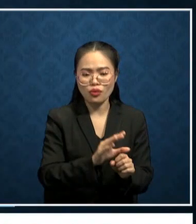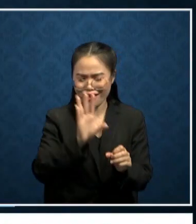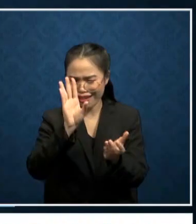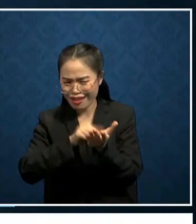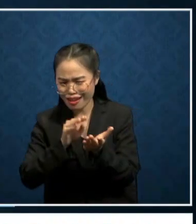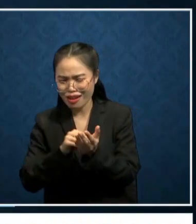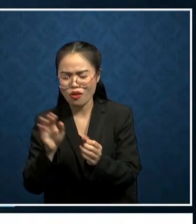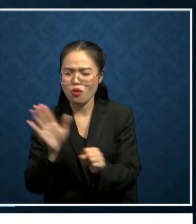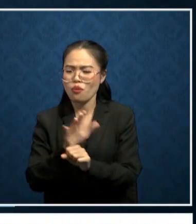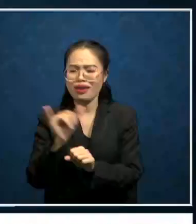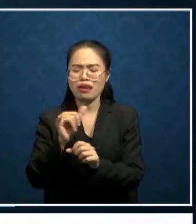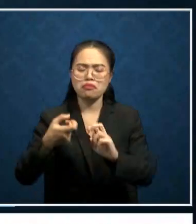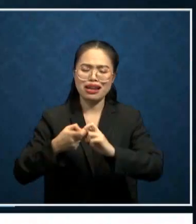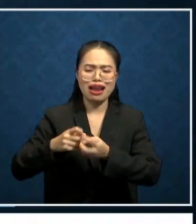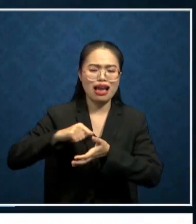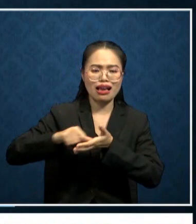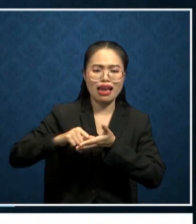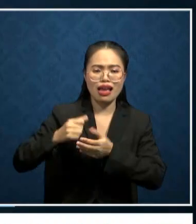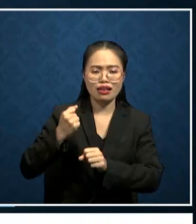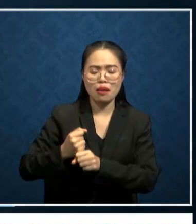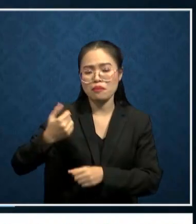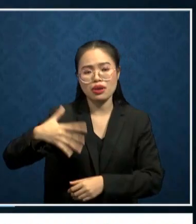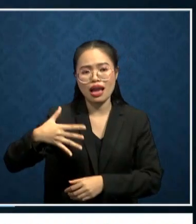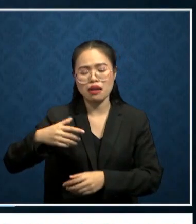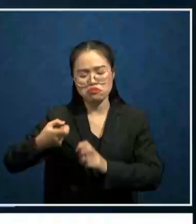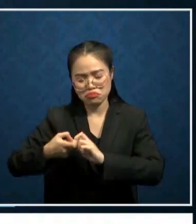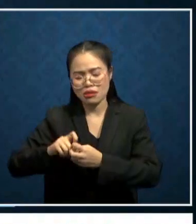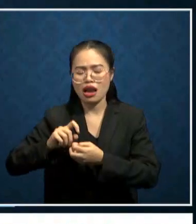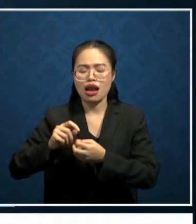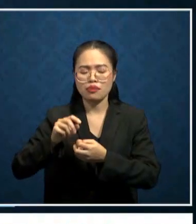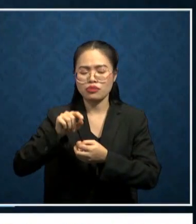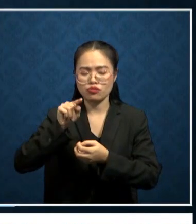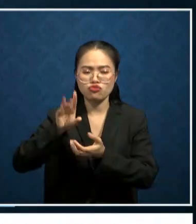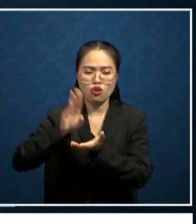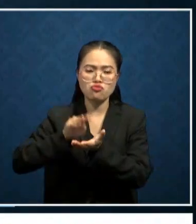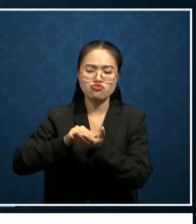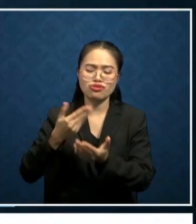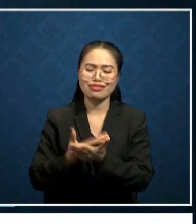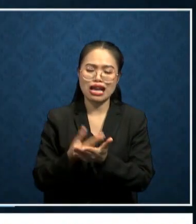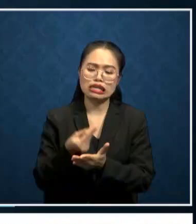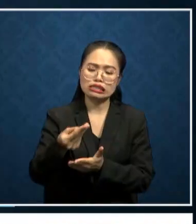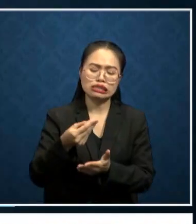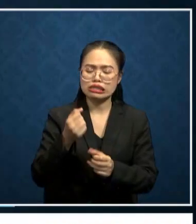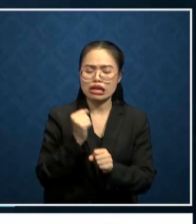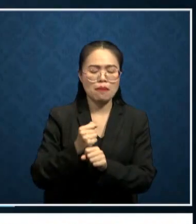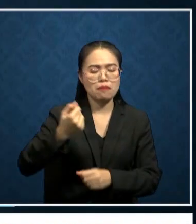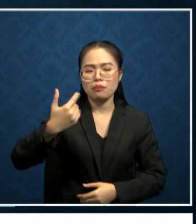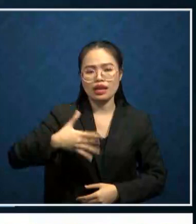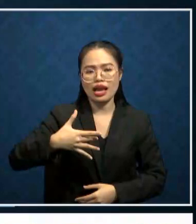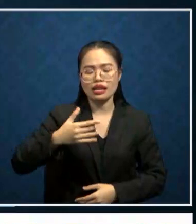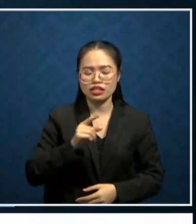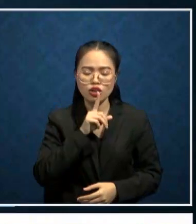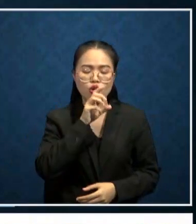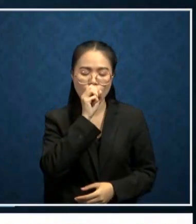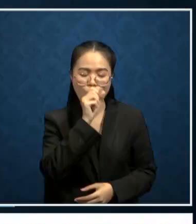ให้ทุกคนก็แก้ไขอะไรไม่ได้นะครับก็เลยยังคงค้างคานแล้วก็ดำเนินการขอคินคืนไม่ได้อันนี้เข้าที่ได้สอบถามจากผู้ที่ใช้ไฟฟ้ามา